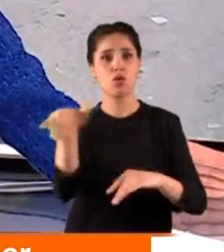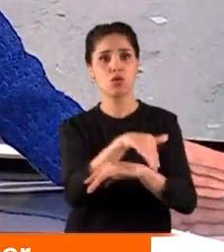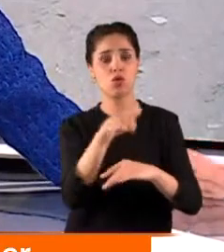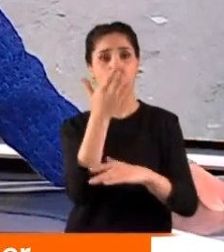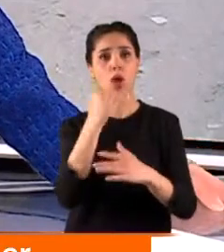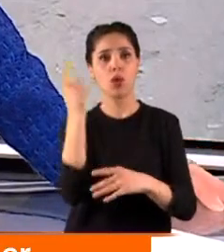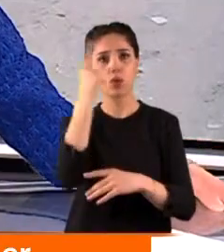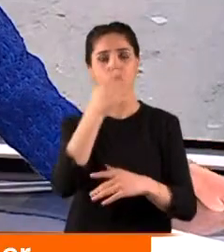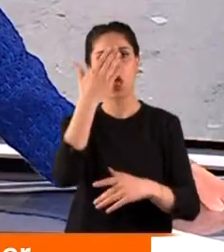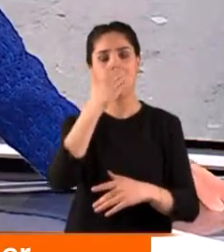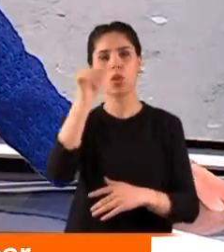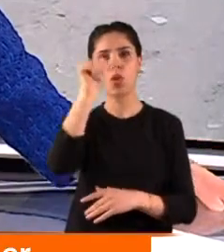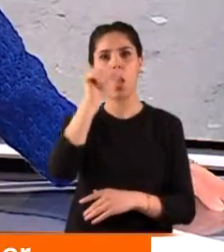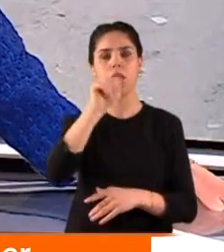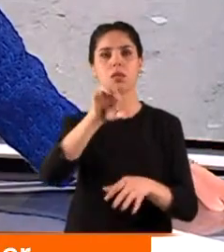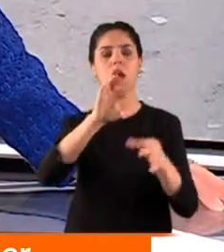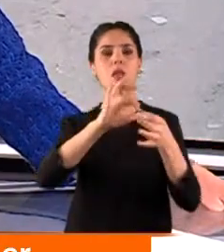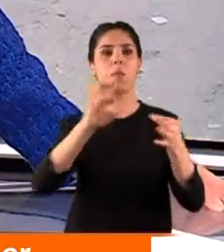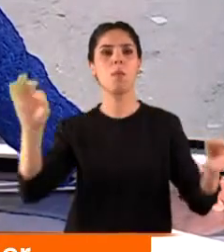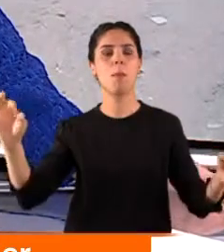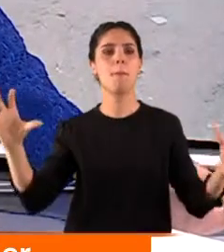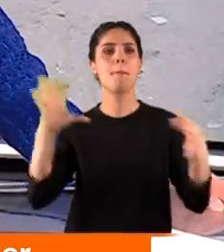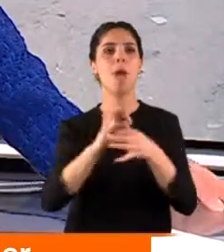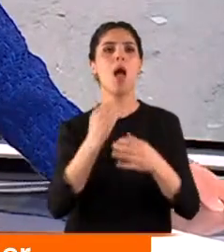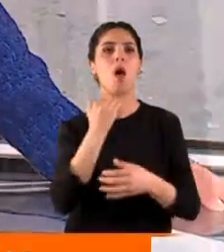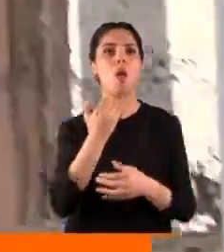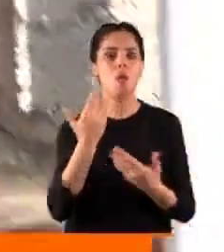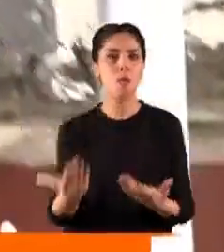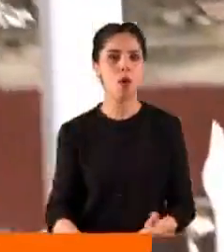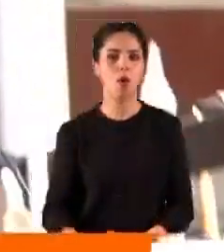olmadığı için doğal gaz hattı da döşenemiyor.